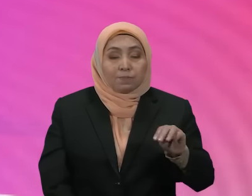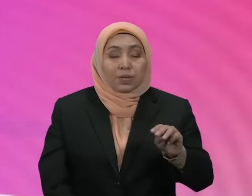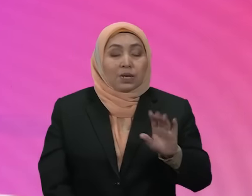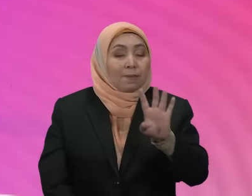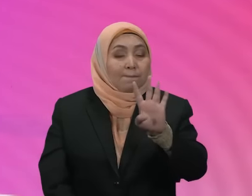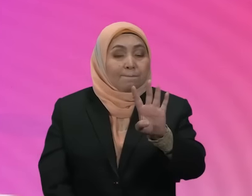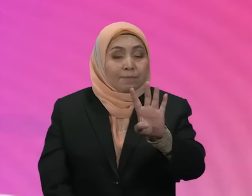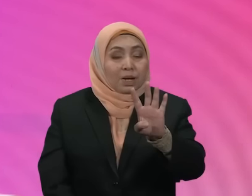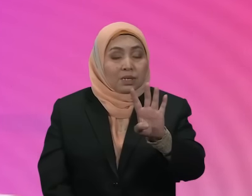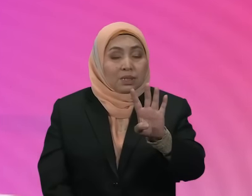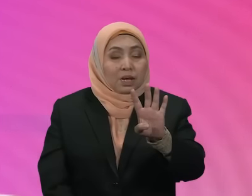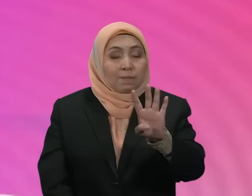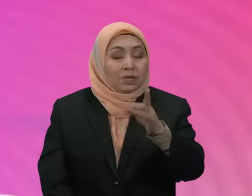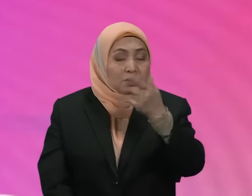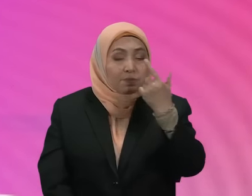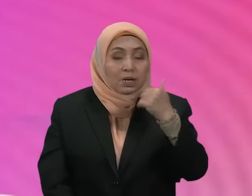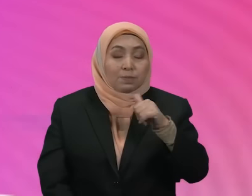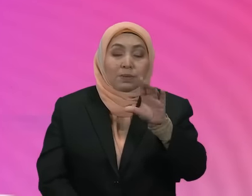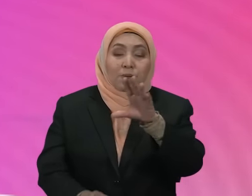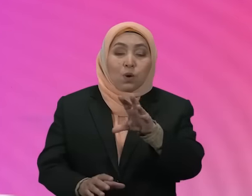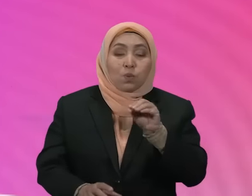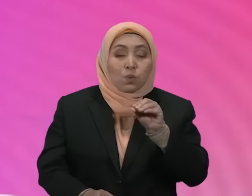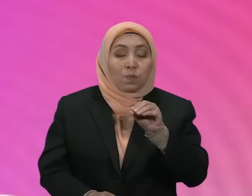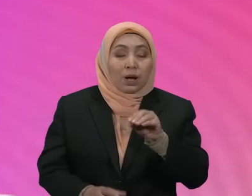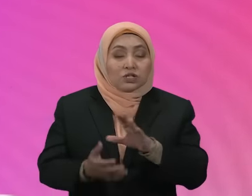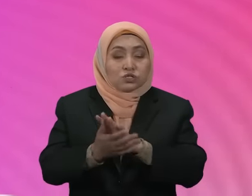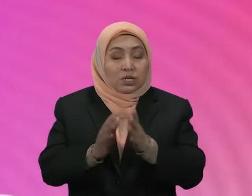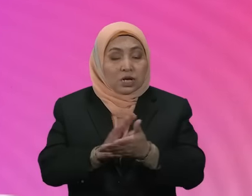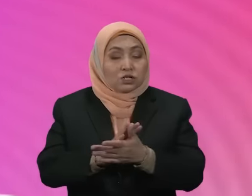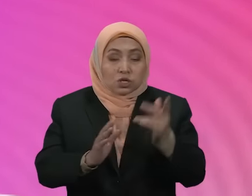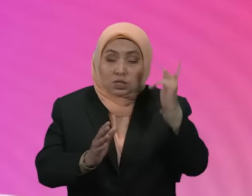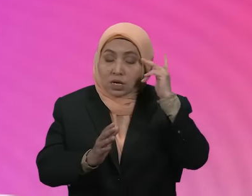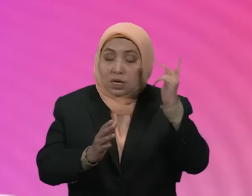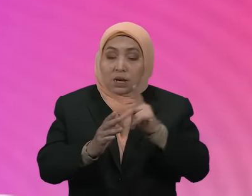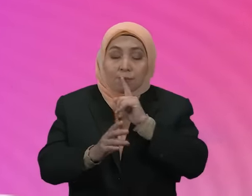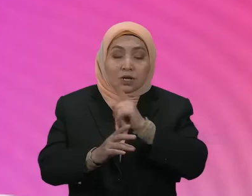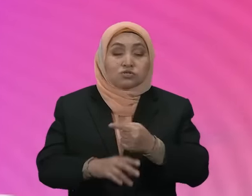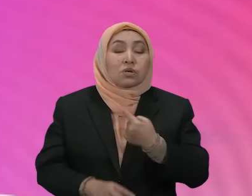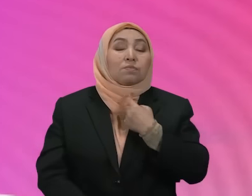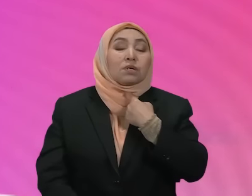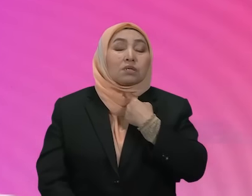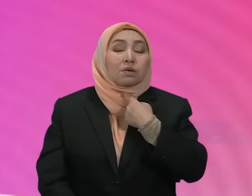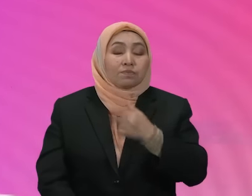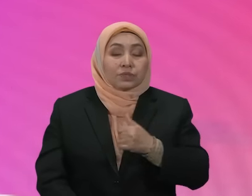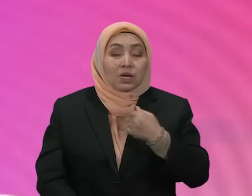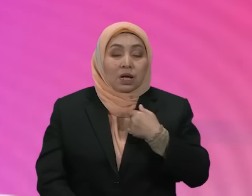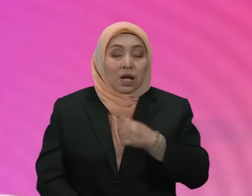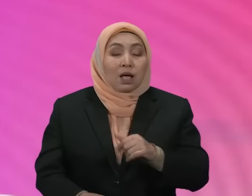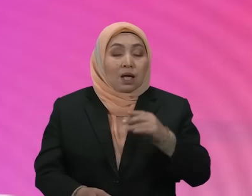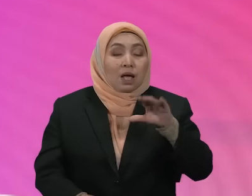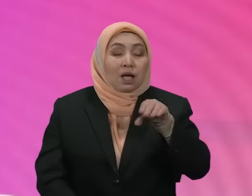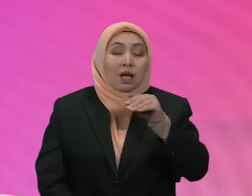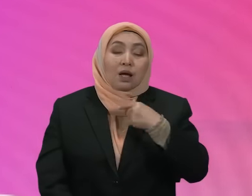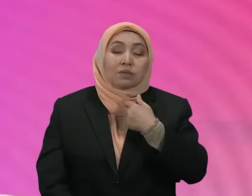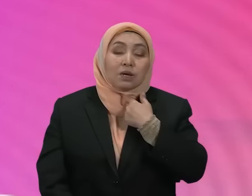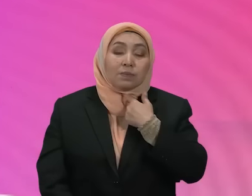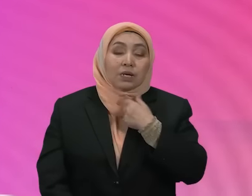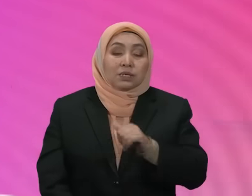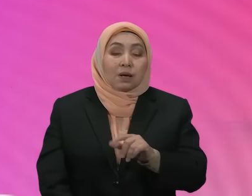yang melibatkan huruf huruf ha. Jadi kena kenal pasti pangkal rongkong-rongkong kita. Ha,